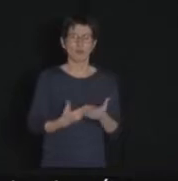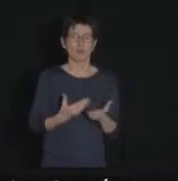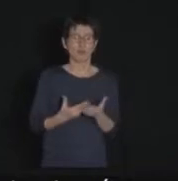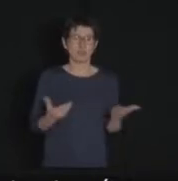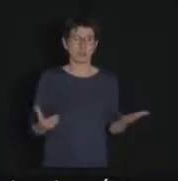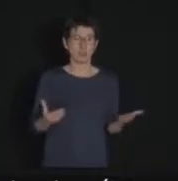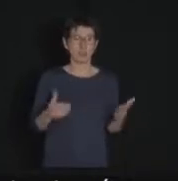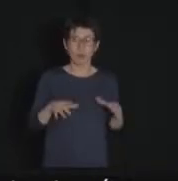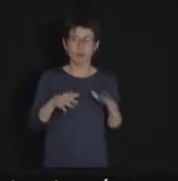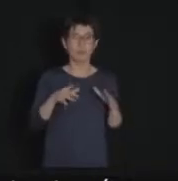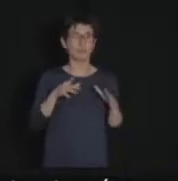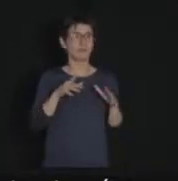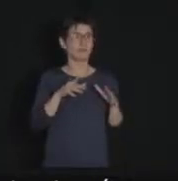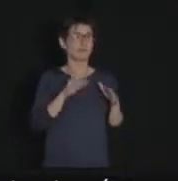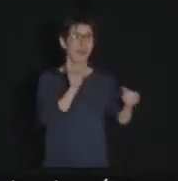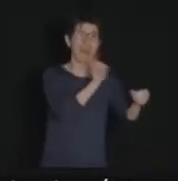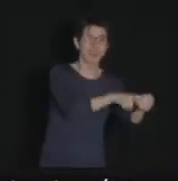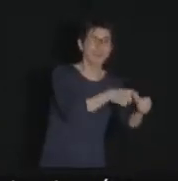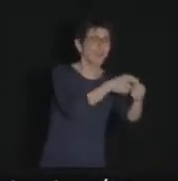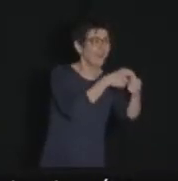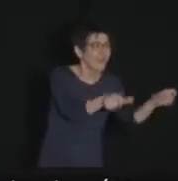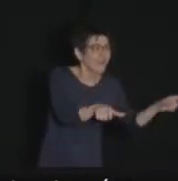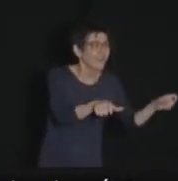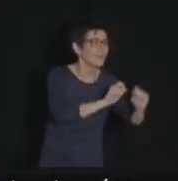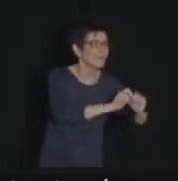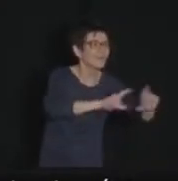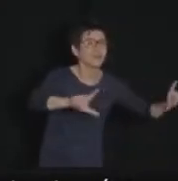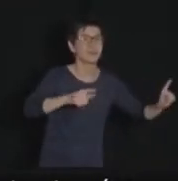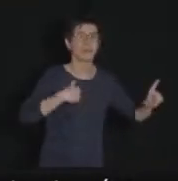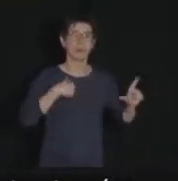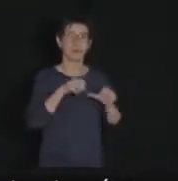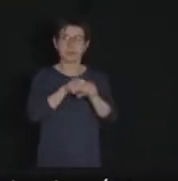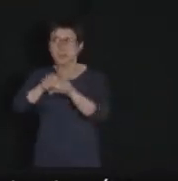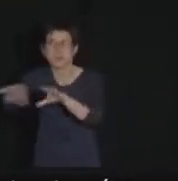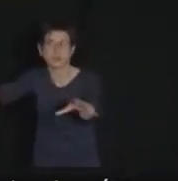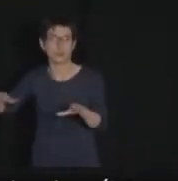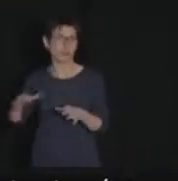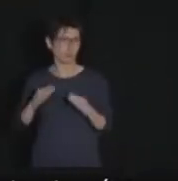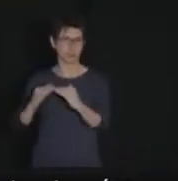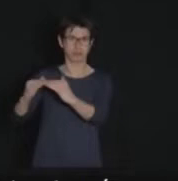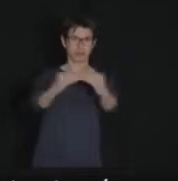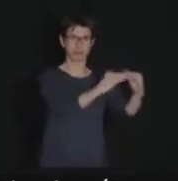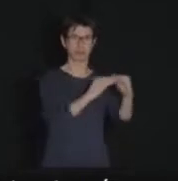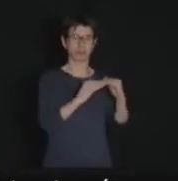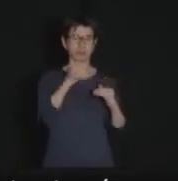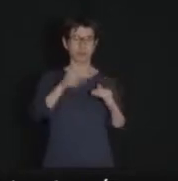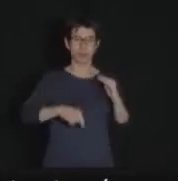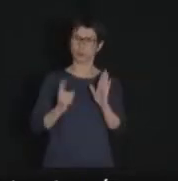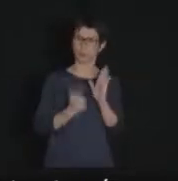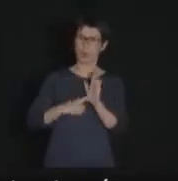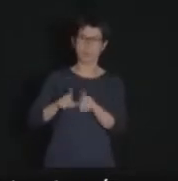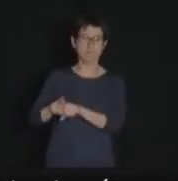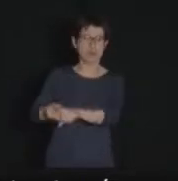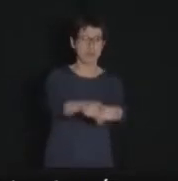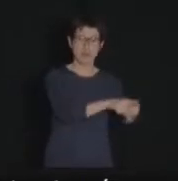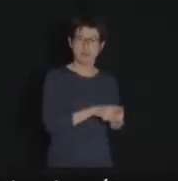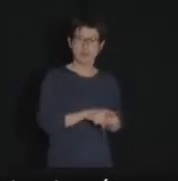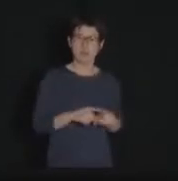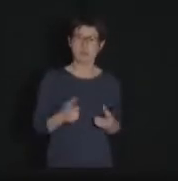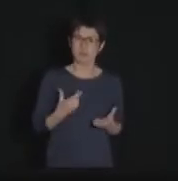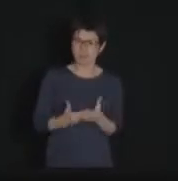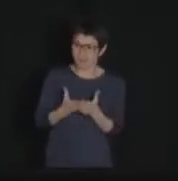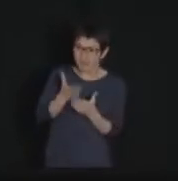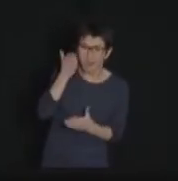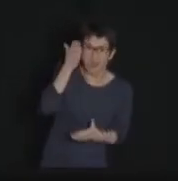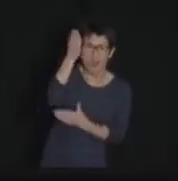qu'il y ait une véritable égalité d'accès et de production et de diffusion de tous ceux qui ont à diffuser et à produire. Ces questions vont occuper